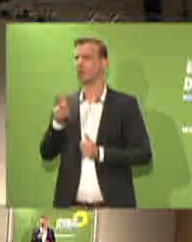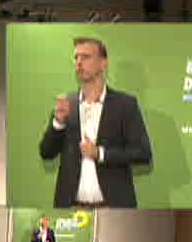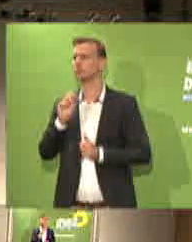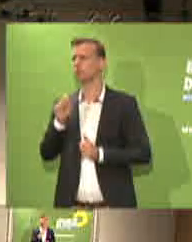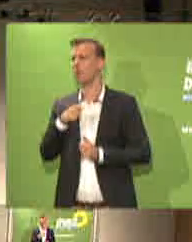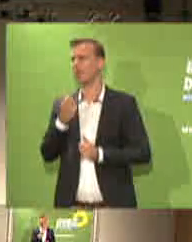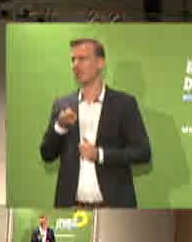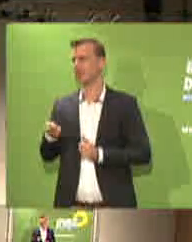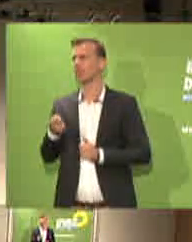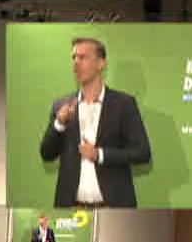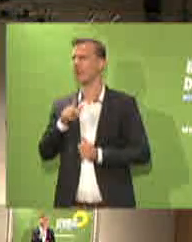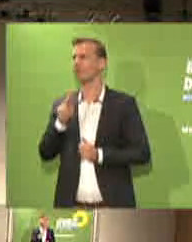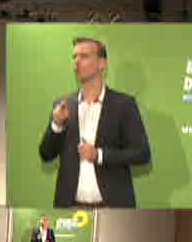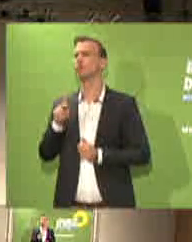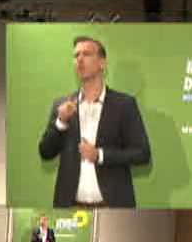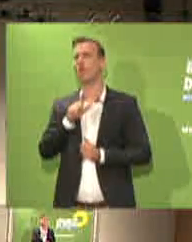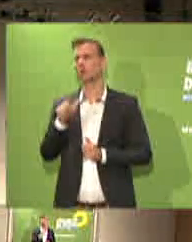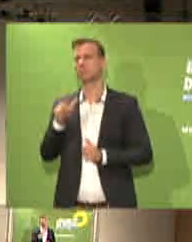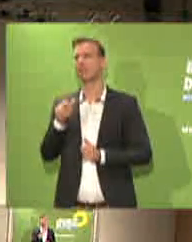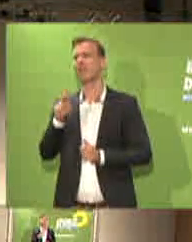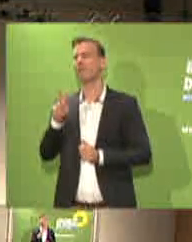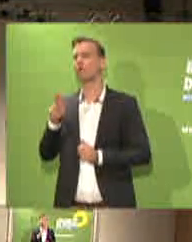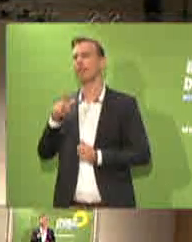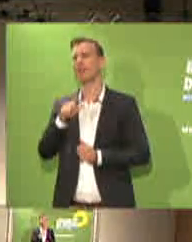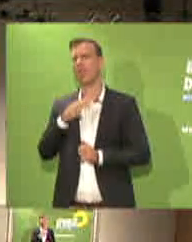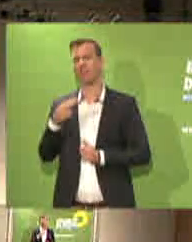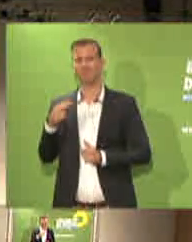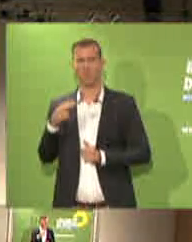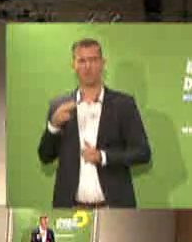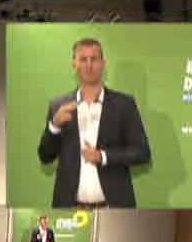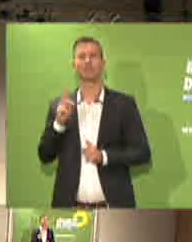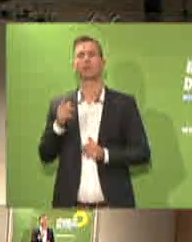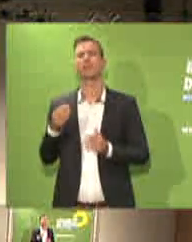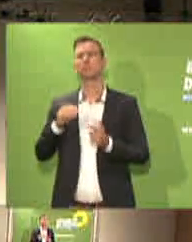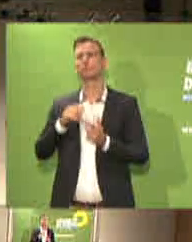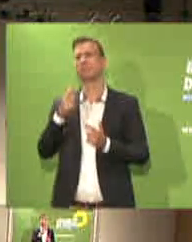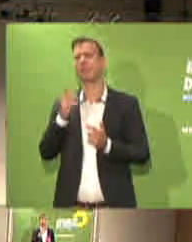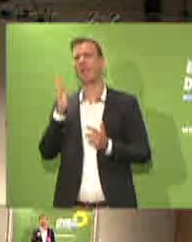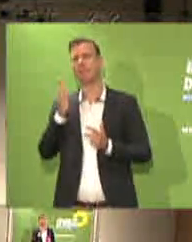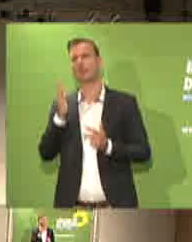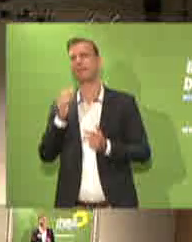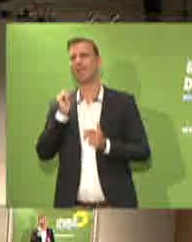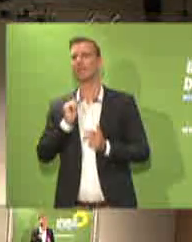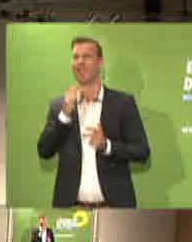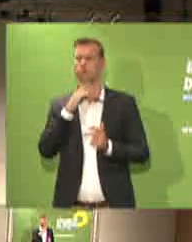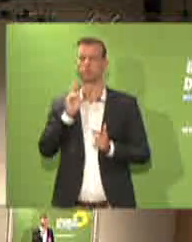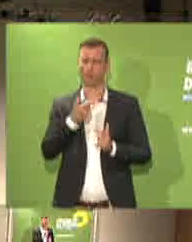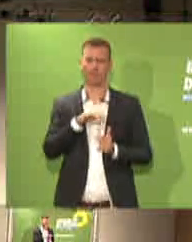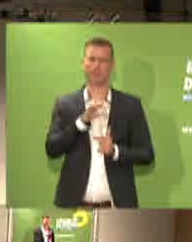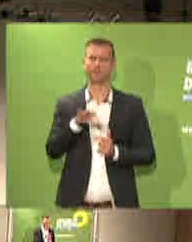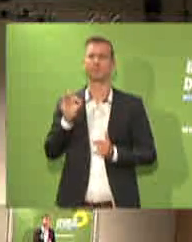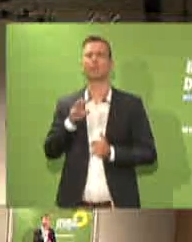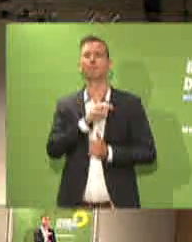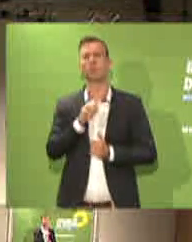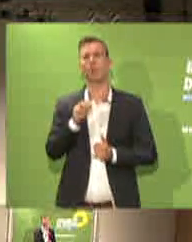Eyüp Ederbasche, KV Herford. Und wir haben uns dann entschieden, noch zwei zusätzliche Redebeiträge zu losen. Und das sind dann